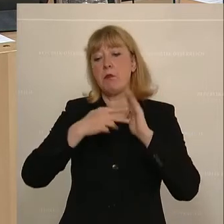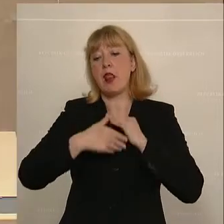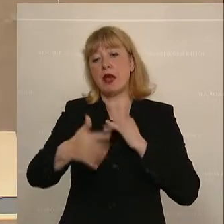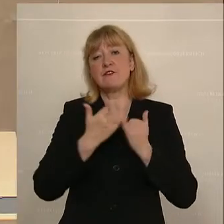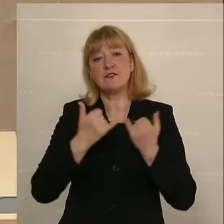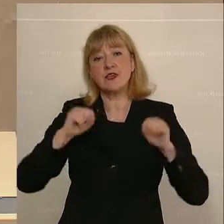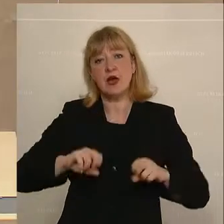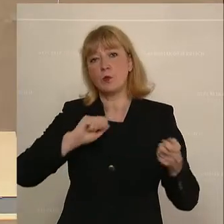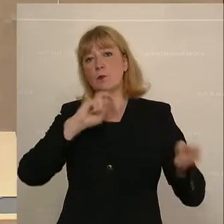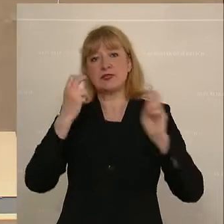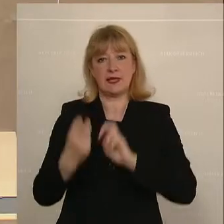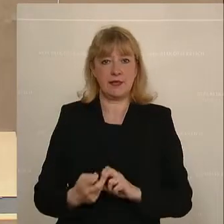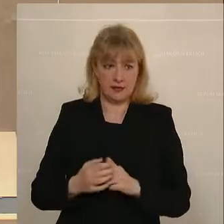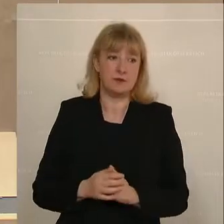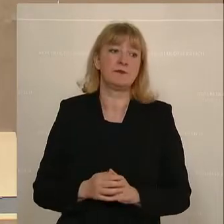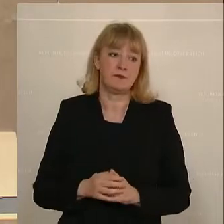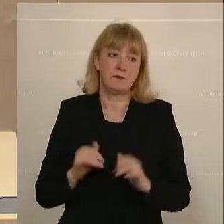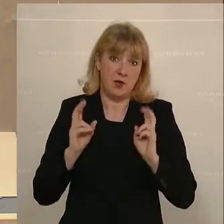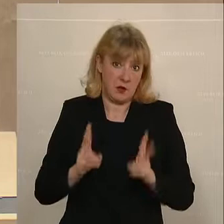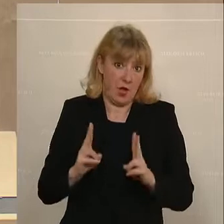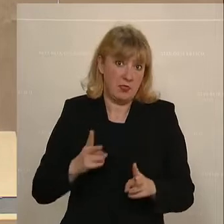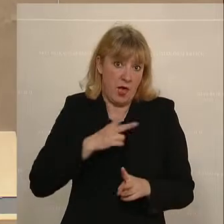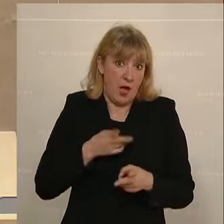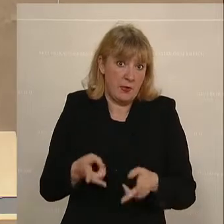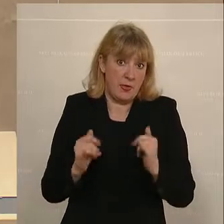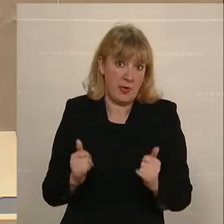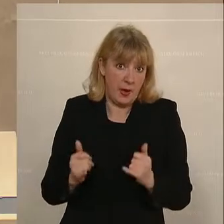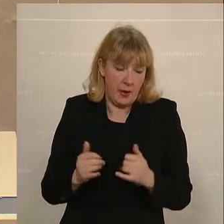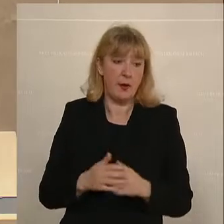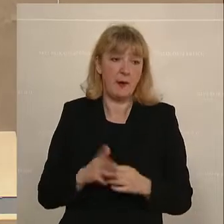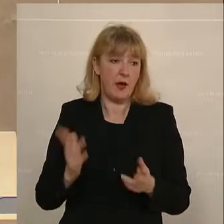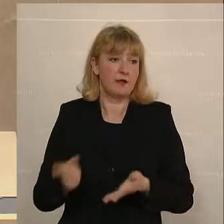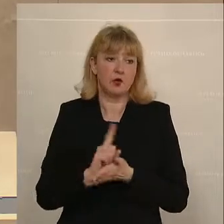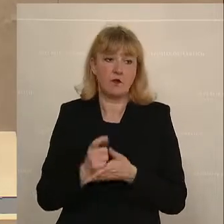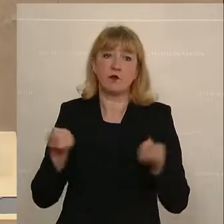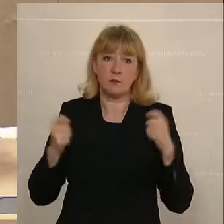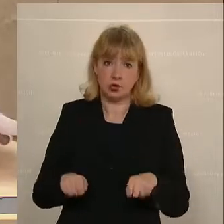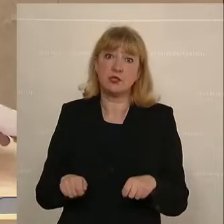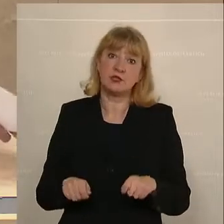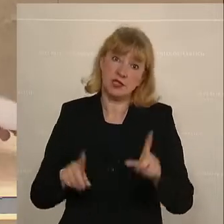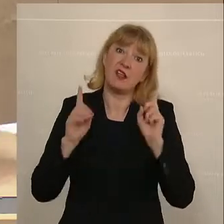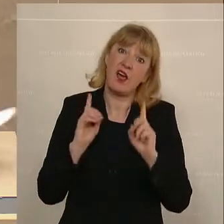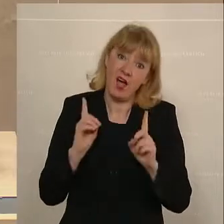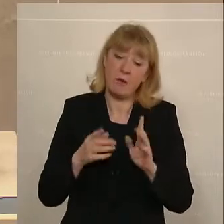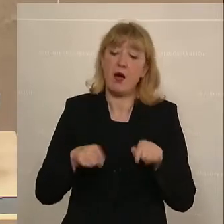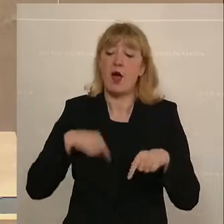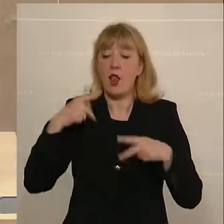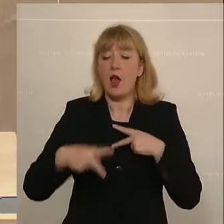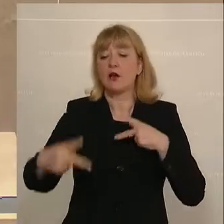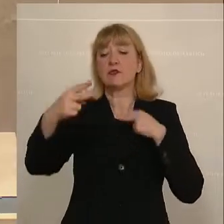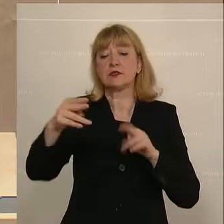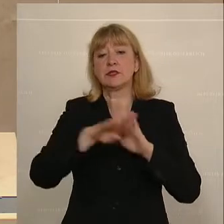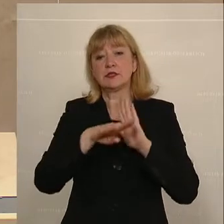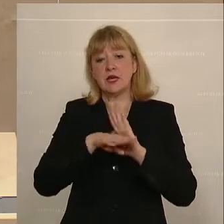tatsächlich umsetzen. Den könnten wir haben, den könnte man nämlich schon sofort beschließen. Nur ein langfristiges Gesetz,